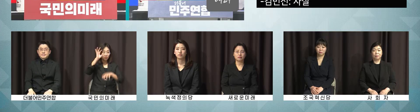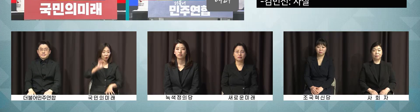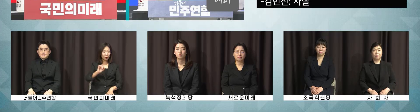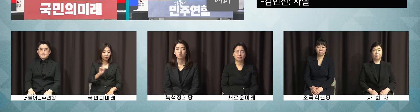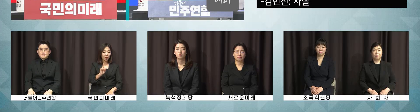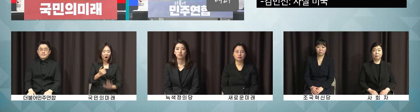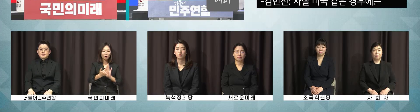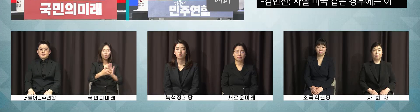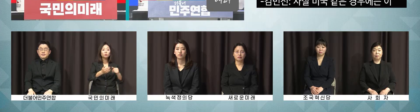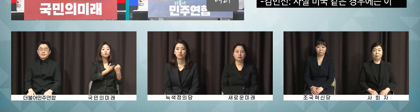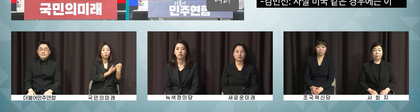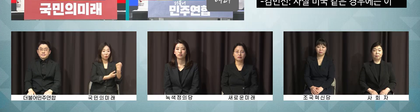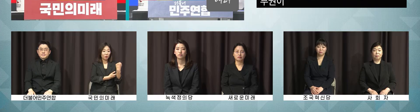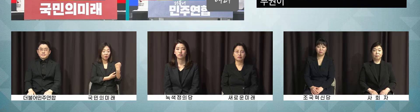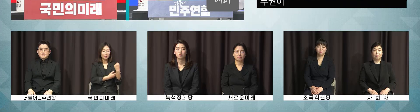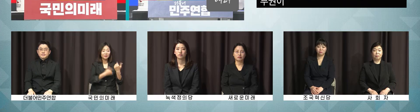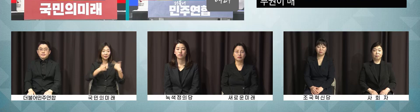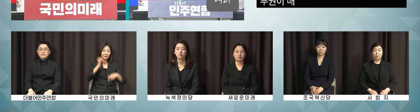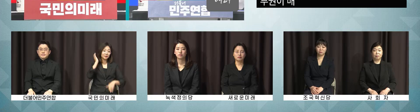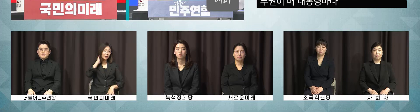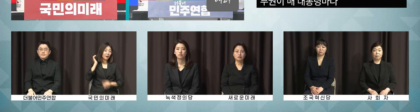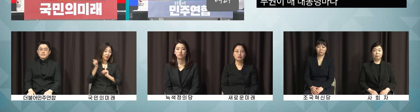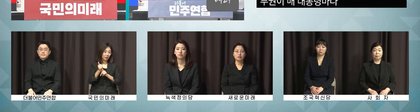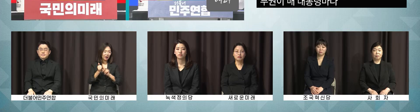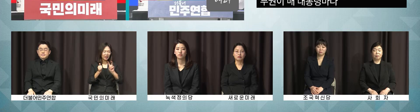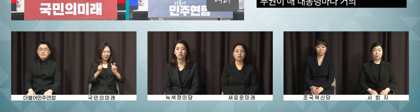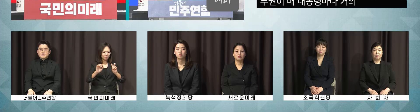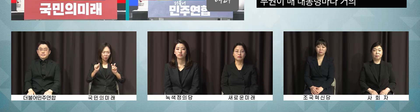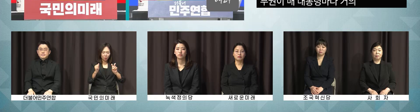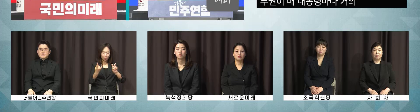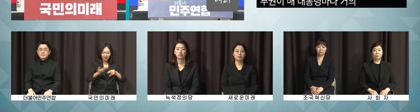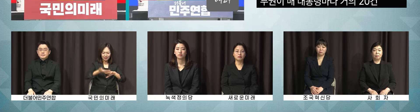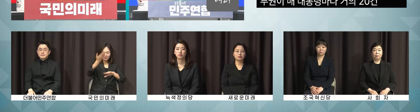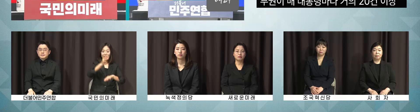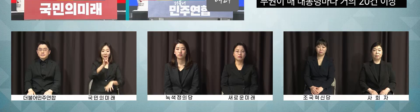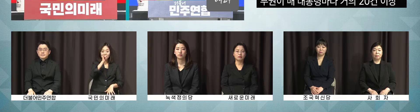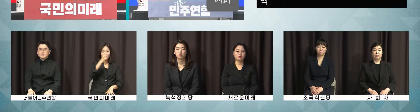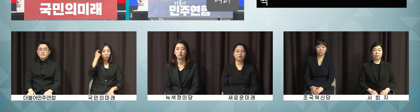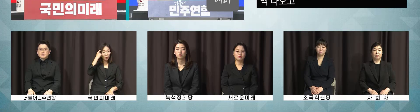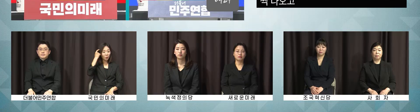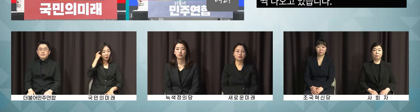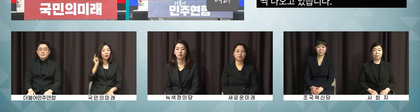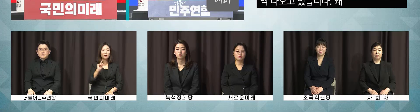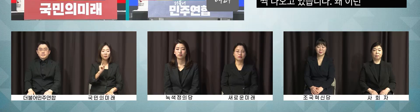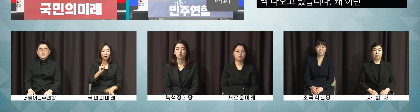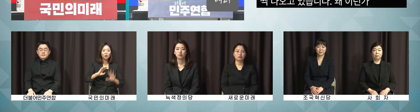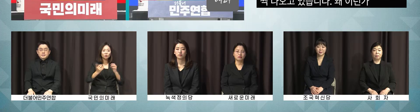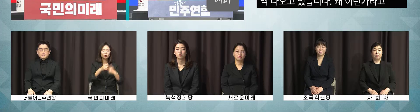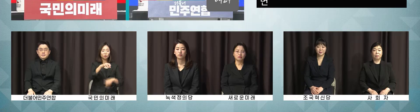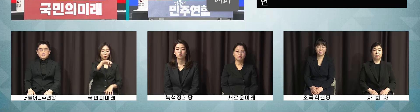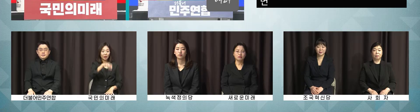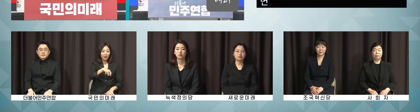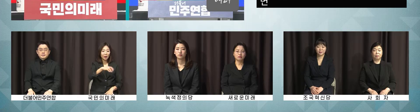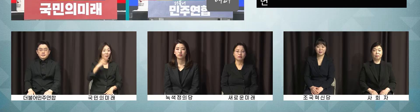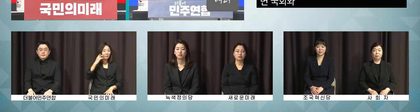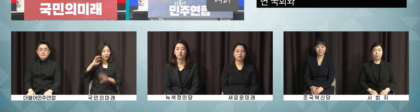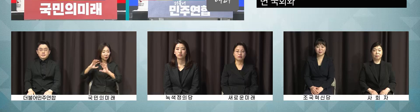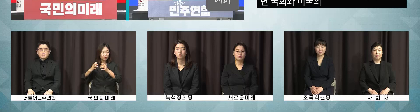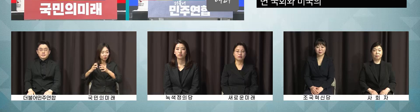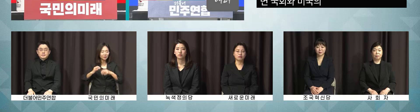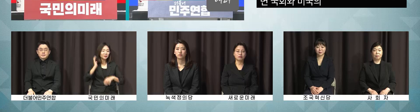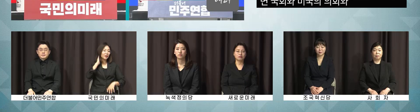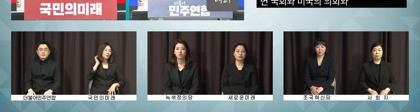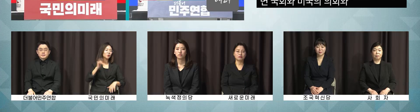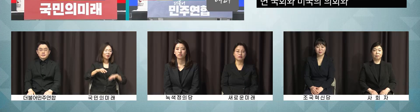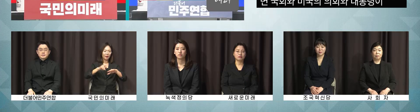경우에는 이 거부권이 매 대통령마다 거의 20건 이상씩 나오고 있습니다. 왜 이런가라고 하면 국회와 미국의 의회와